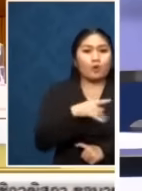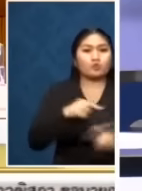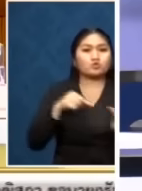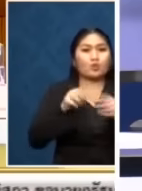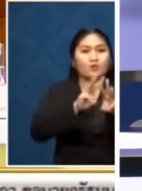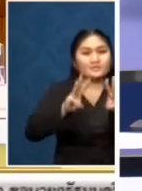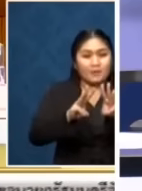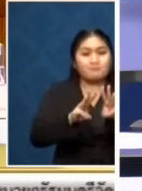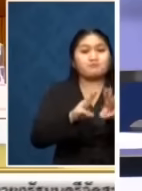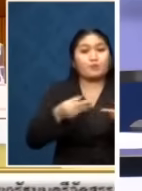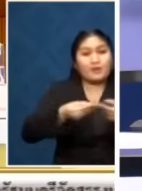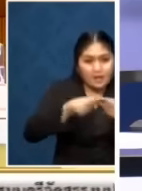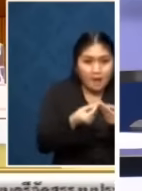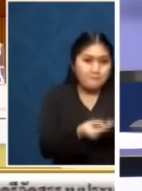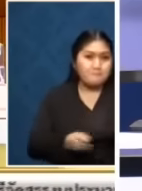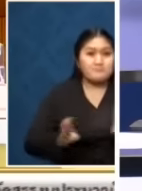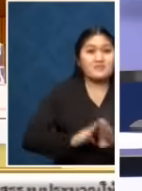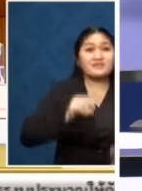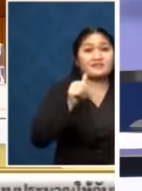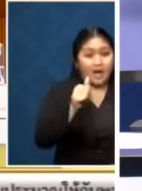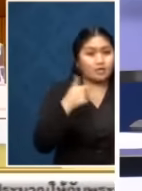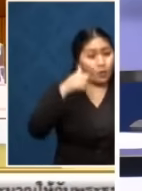ล้ววันนี้26นะครับ